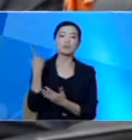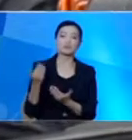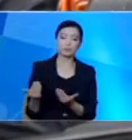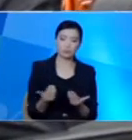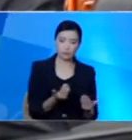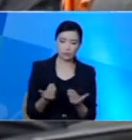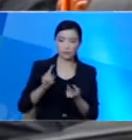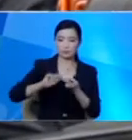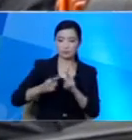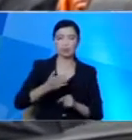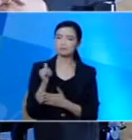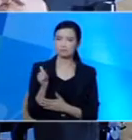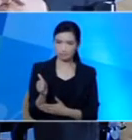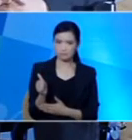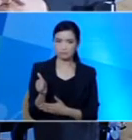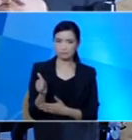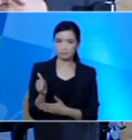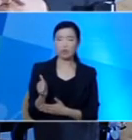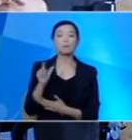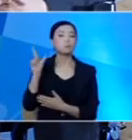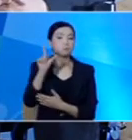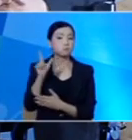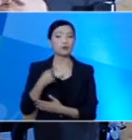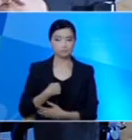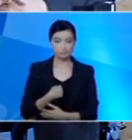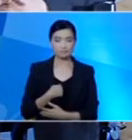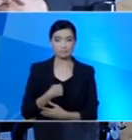ลูกเป็นคนโชคดีลุงเนี่ย